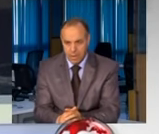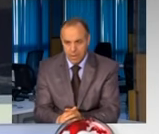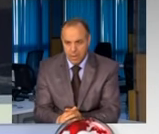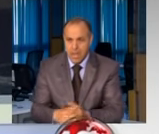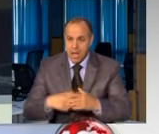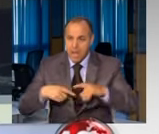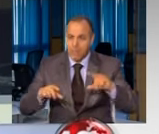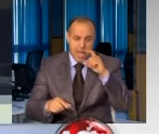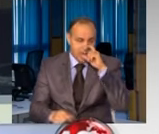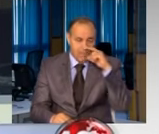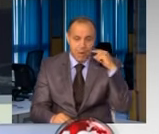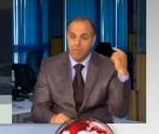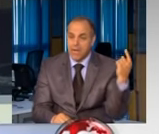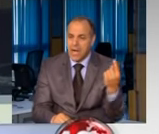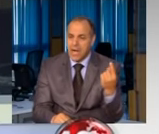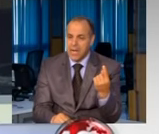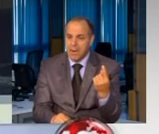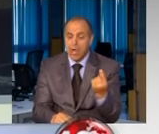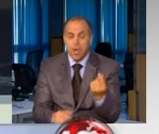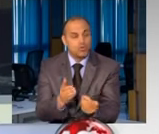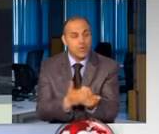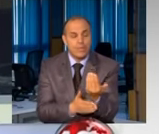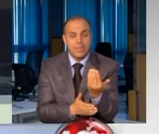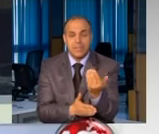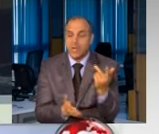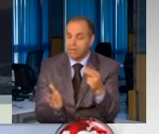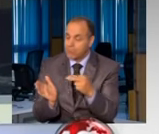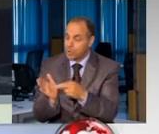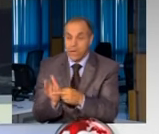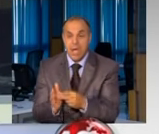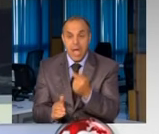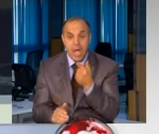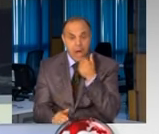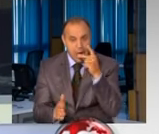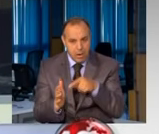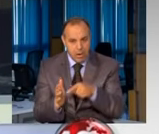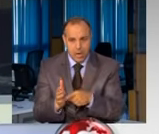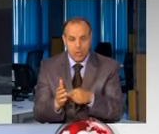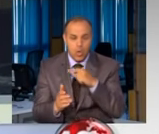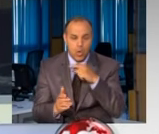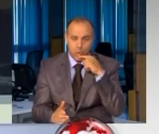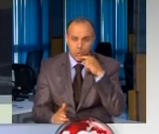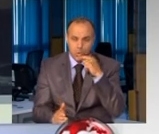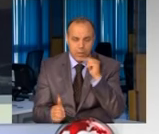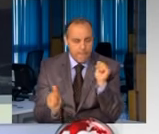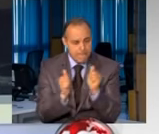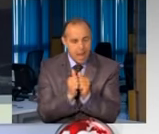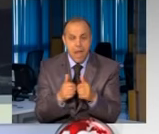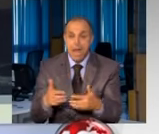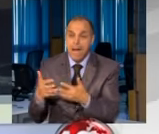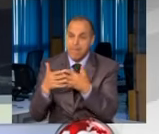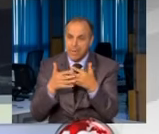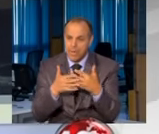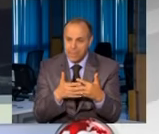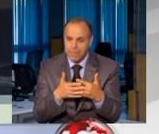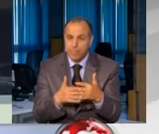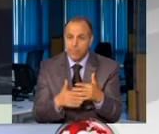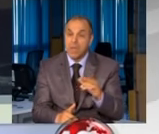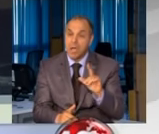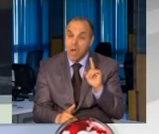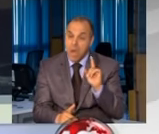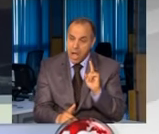في أخبارنا العربية والدولية وفي تطورات الوضع في سوريا، قررت روسيا بالتنسيق مع الولايات المتحدة